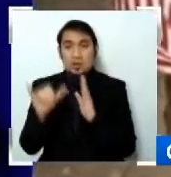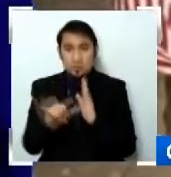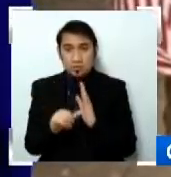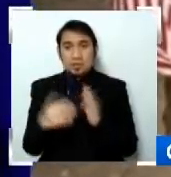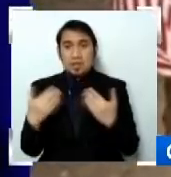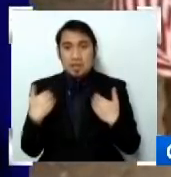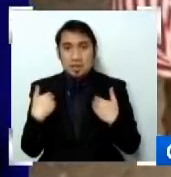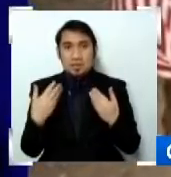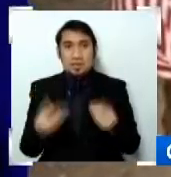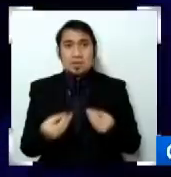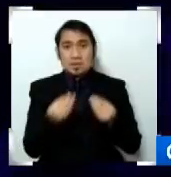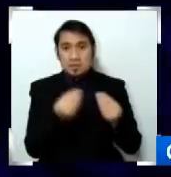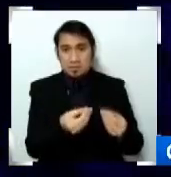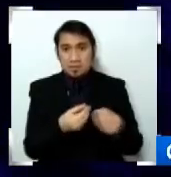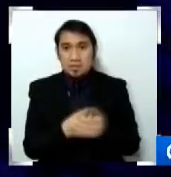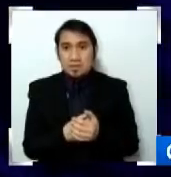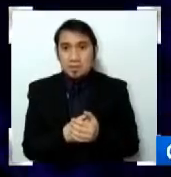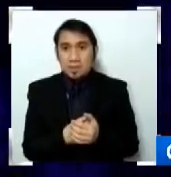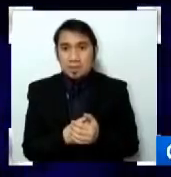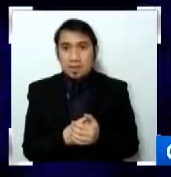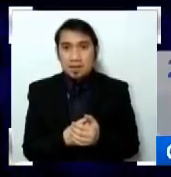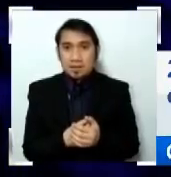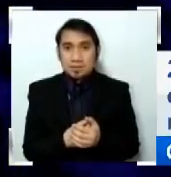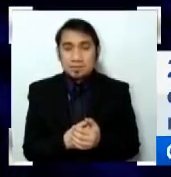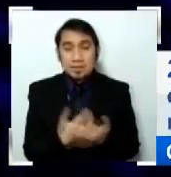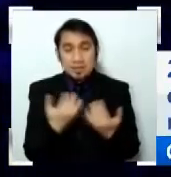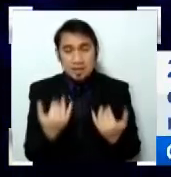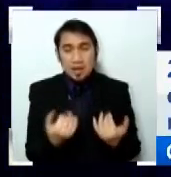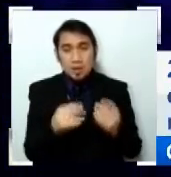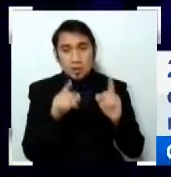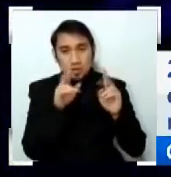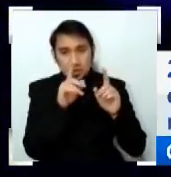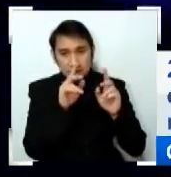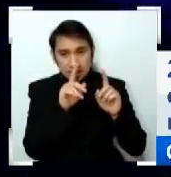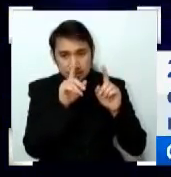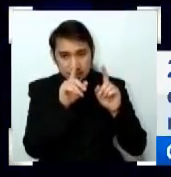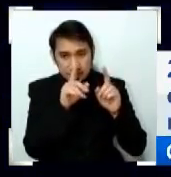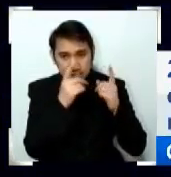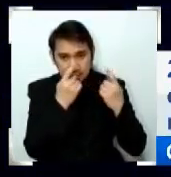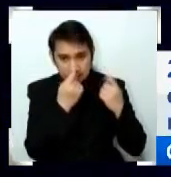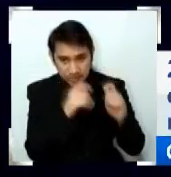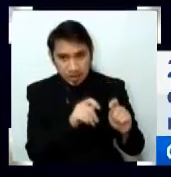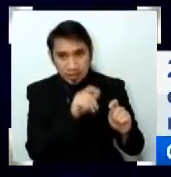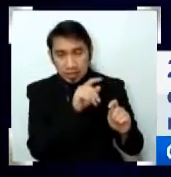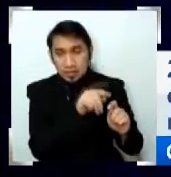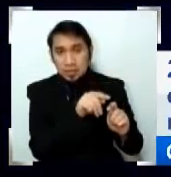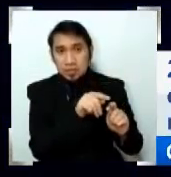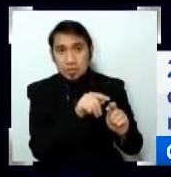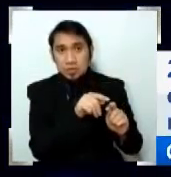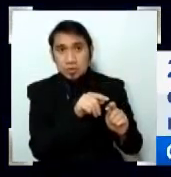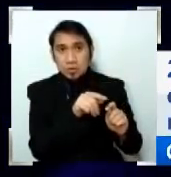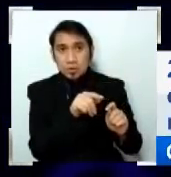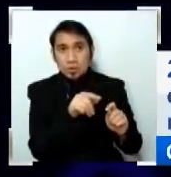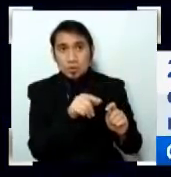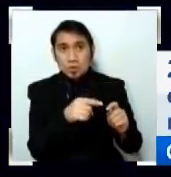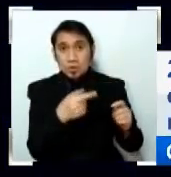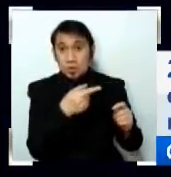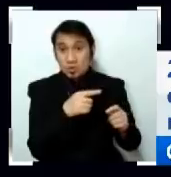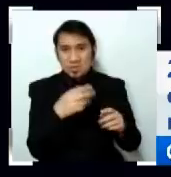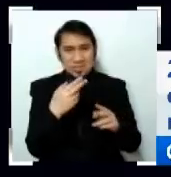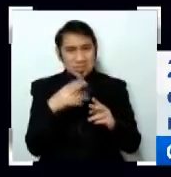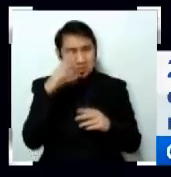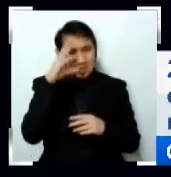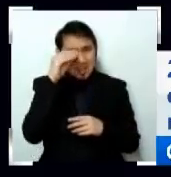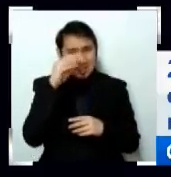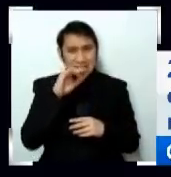ng aming site. Sinusubok pa namin makuna ng panig ang sibilyan na isa pa sa mga kinasuhan na si Jules Mayo,